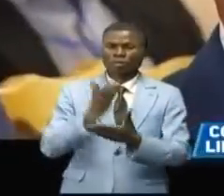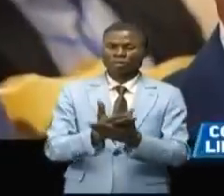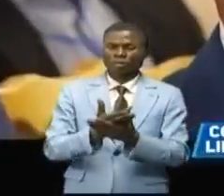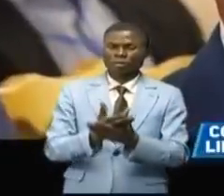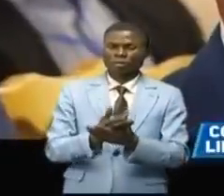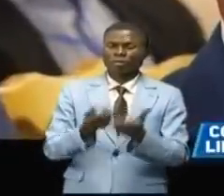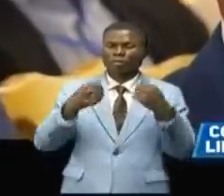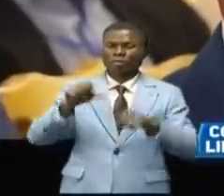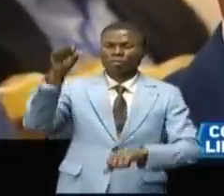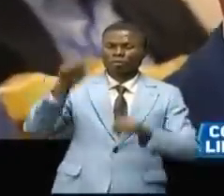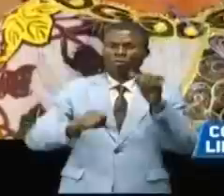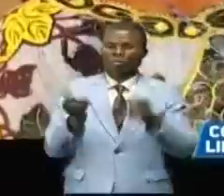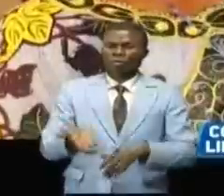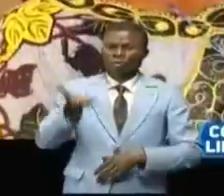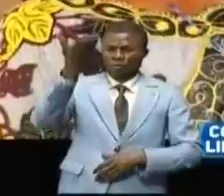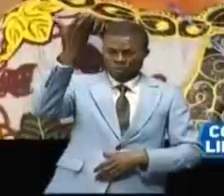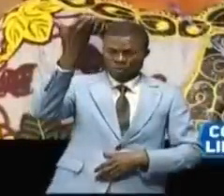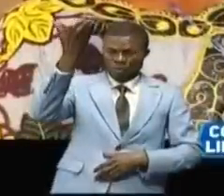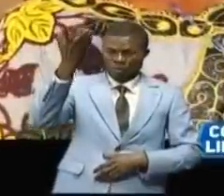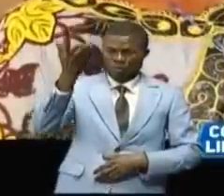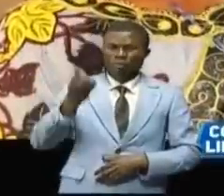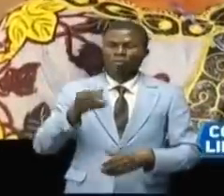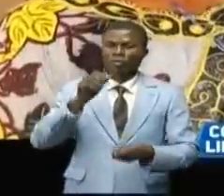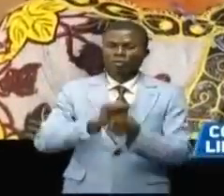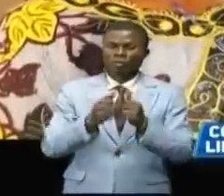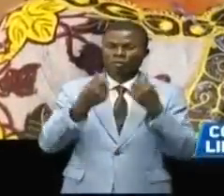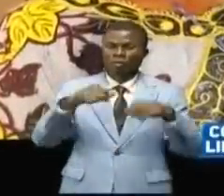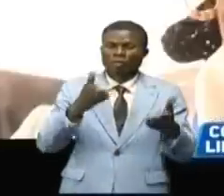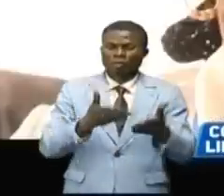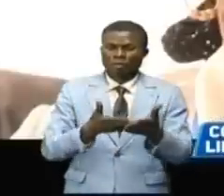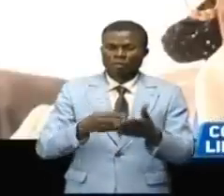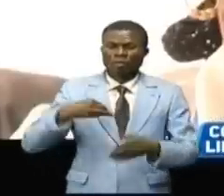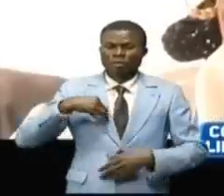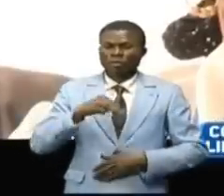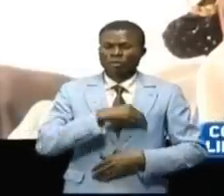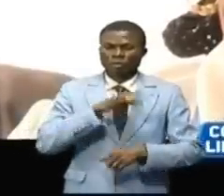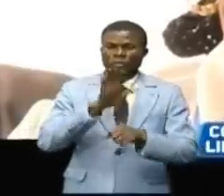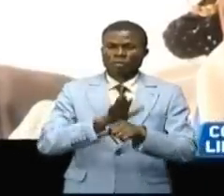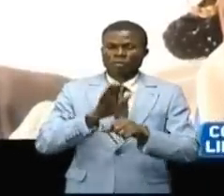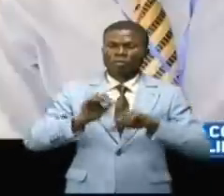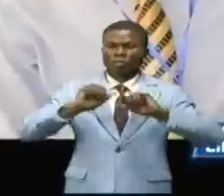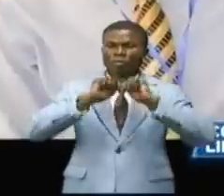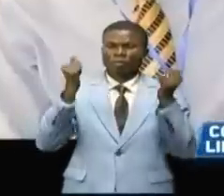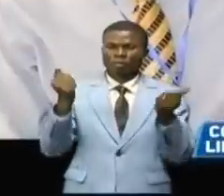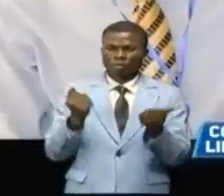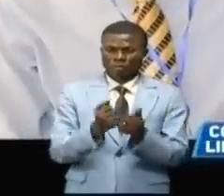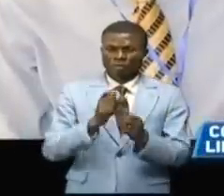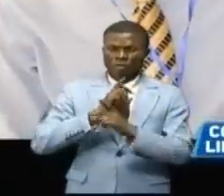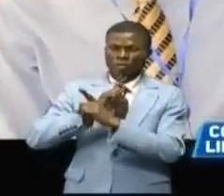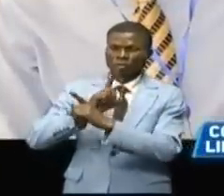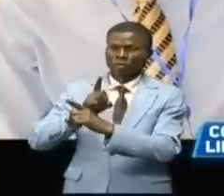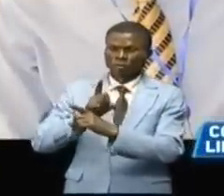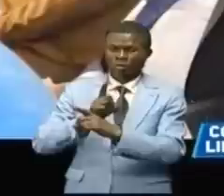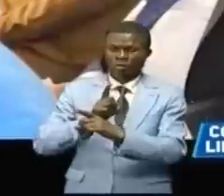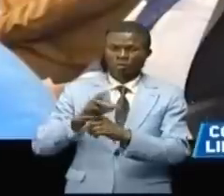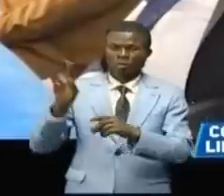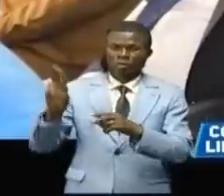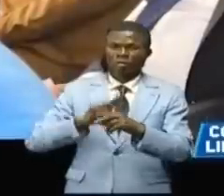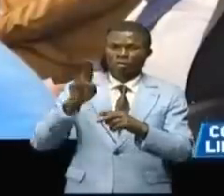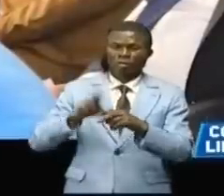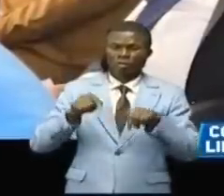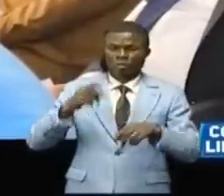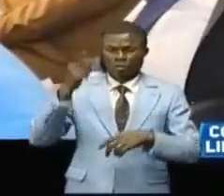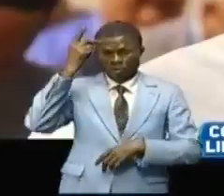pratiques restrictives et la hausse illicite des prix. Les membres des différentes associations de protection des consommateurs de